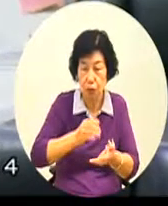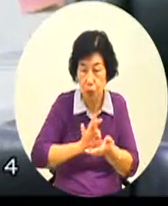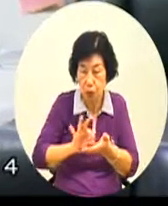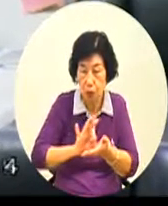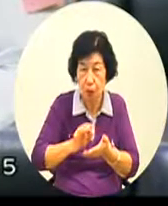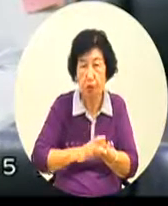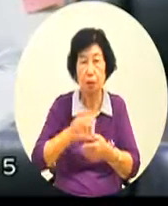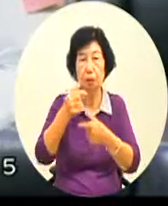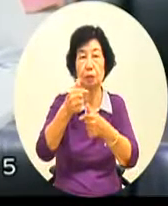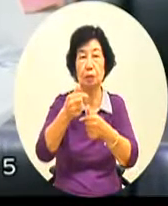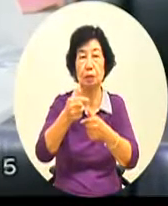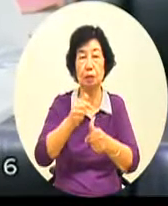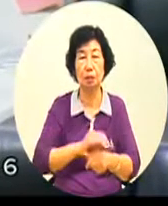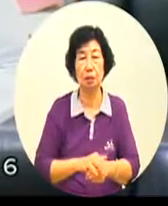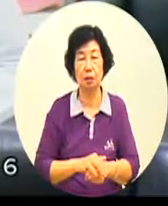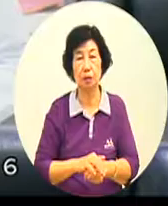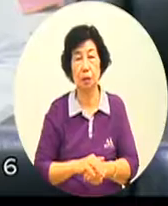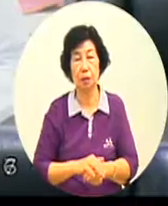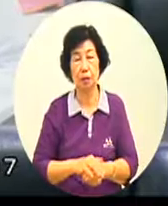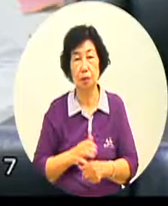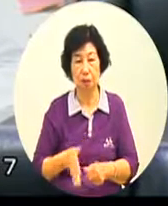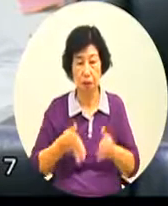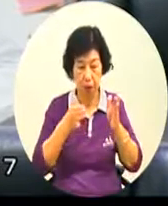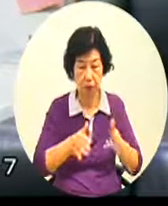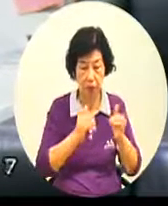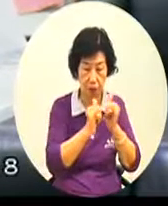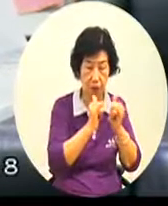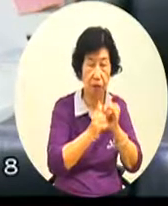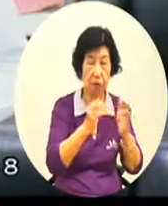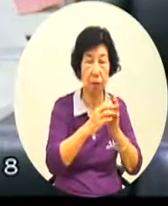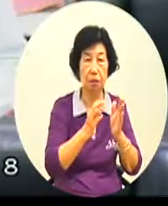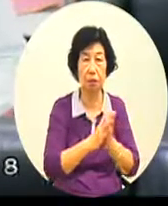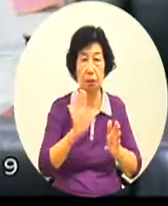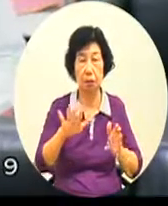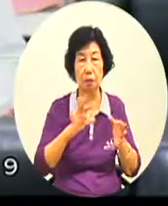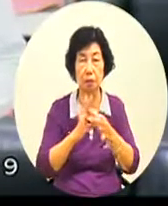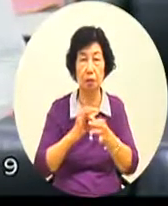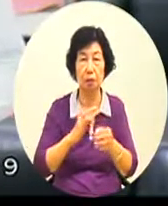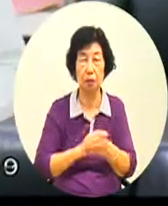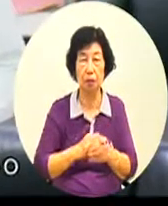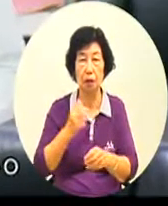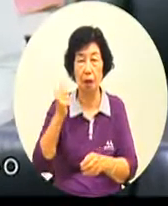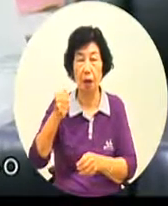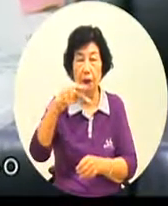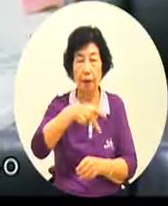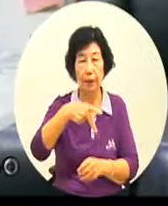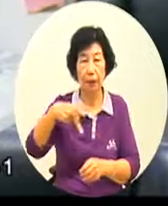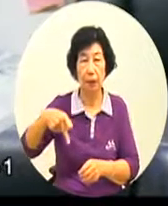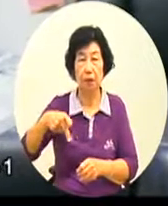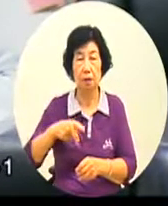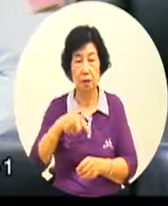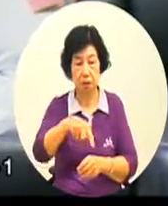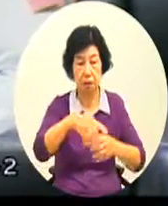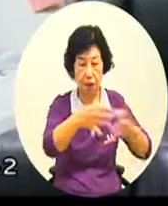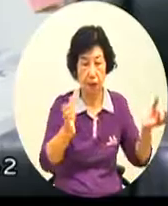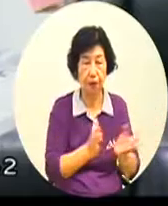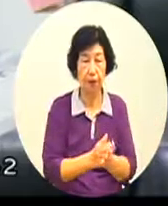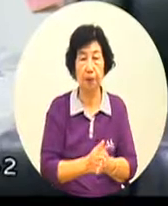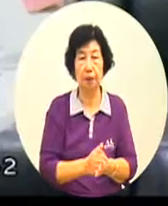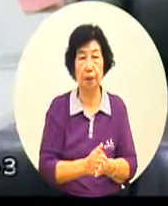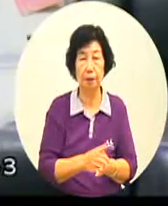局长，就是说，针对我们社会局制作的这个相关的这个 APP 的这个部分呢，哈，它到底